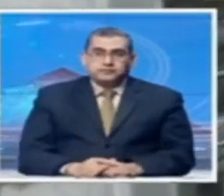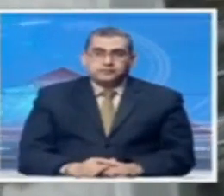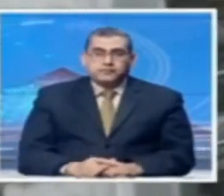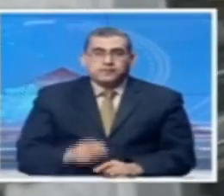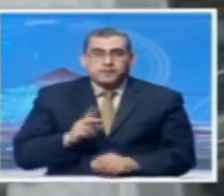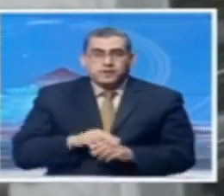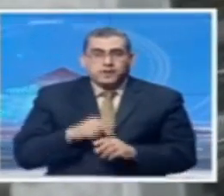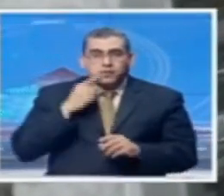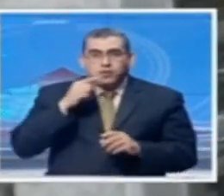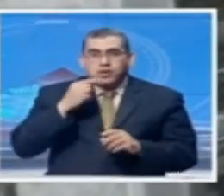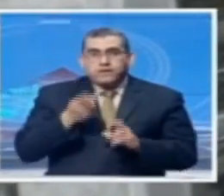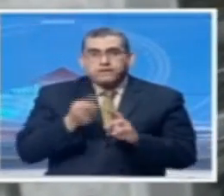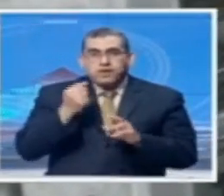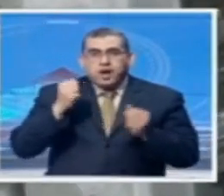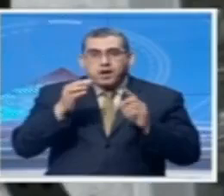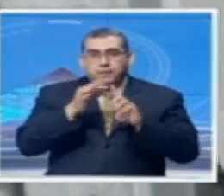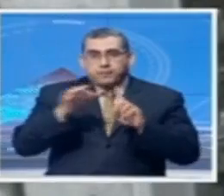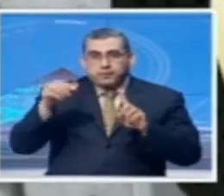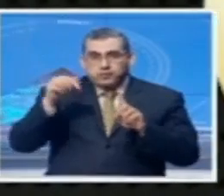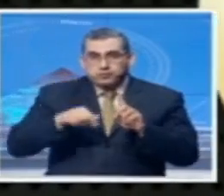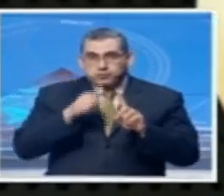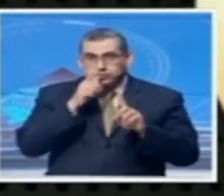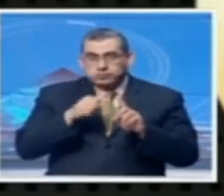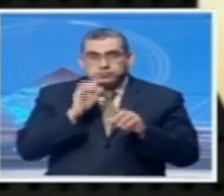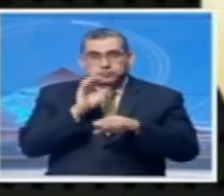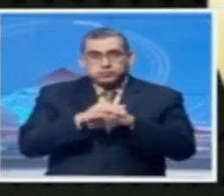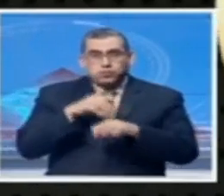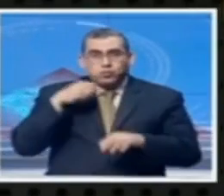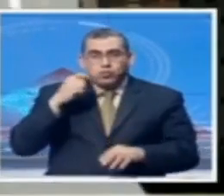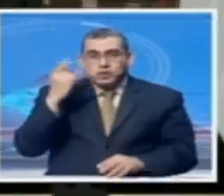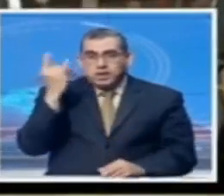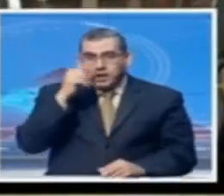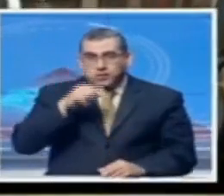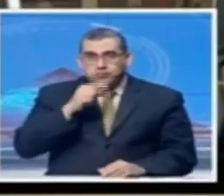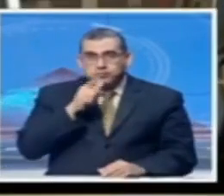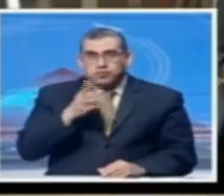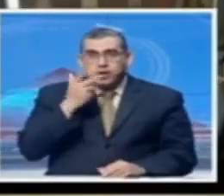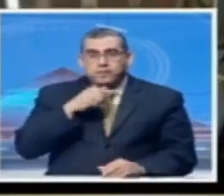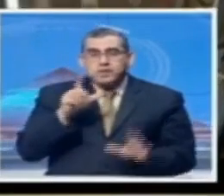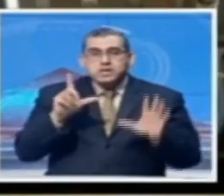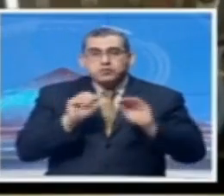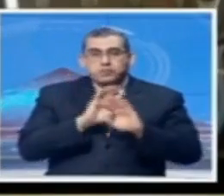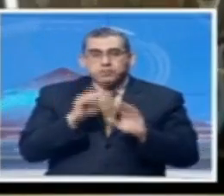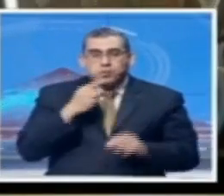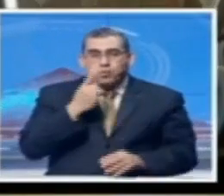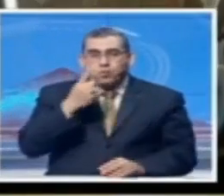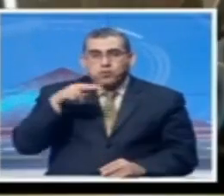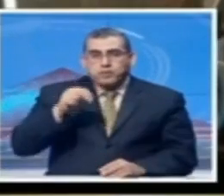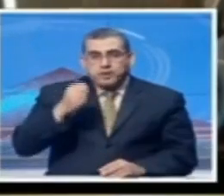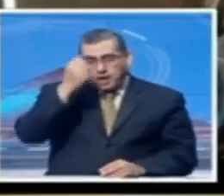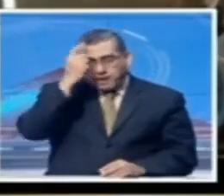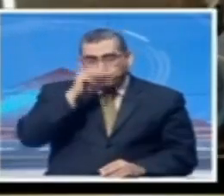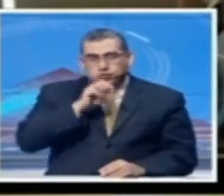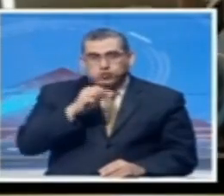وفي مجال قضايا التيار الكهربائي، ضبطت وزارة الداخلية خلال أسبوع